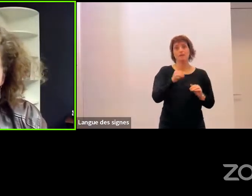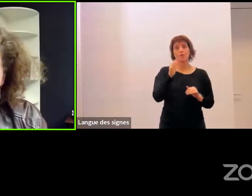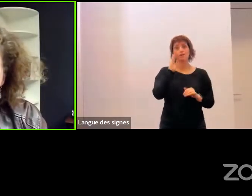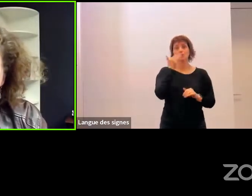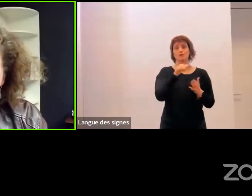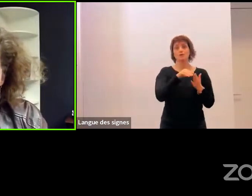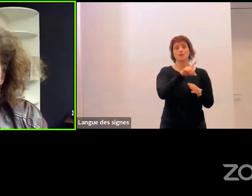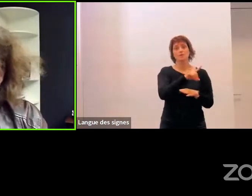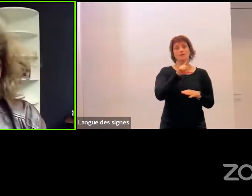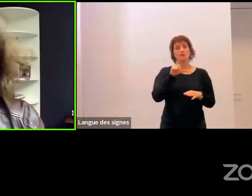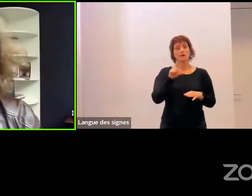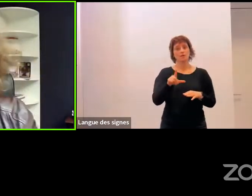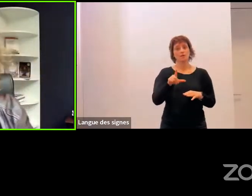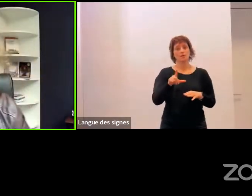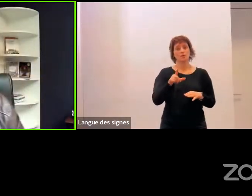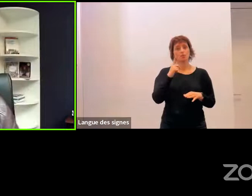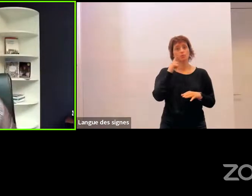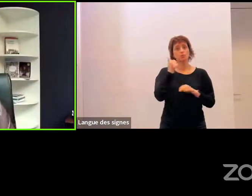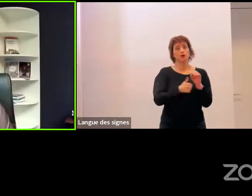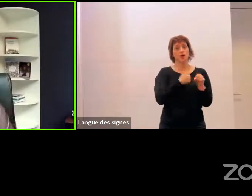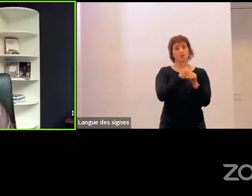2022 pour une durée d'un an.